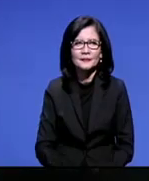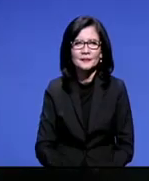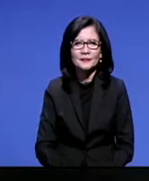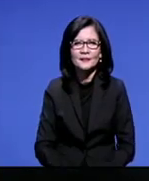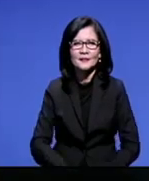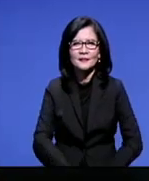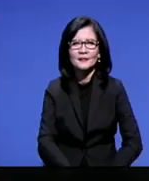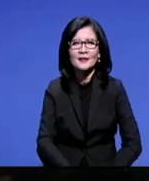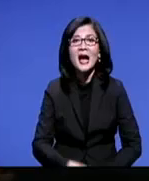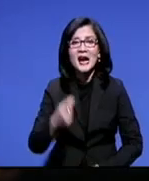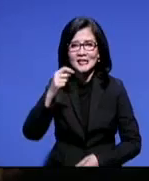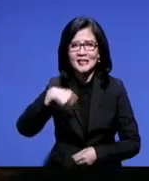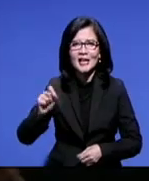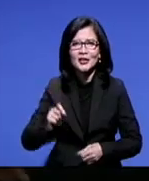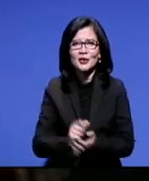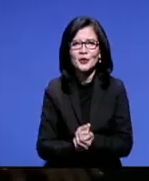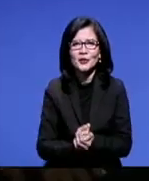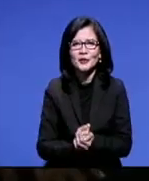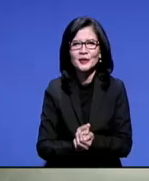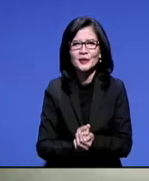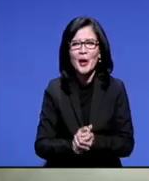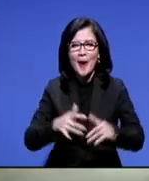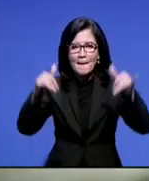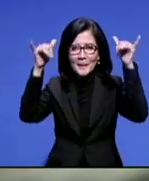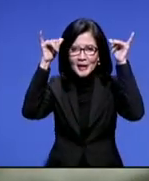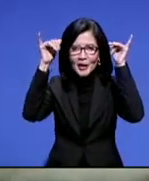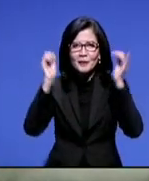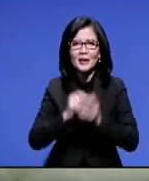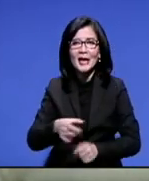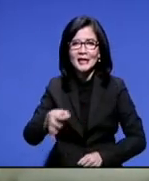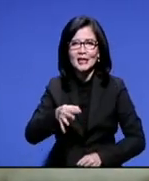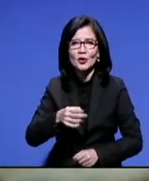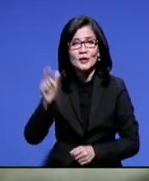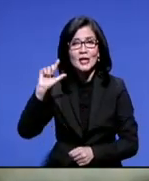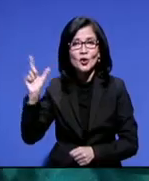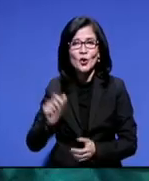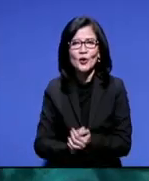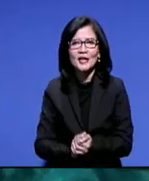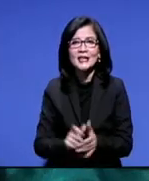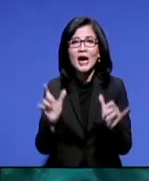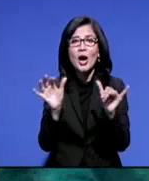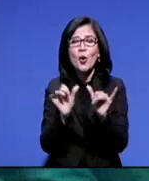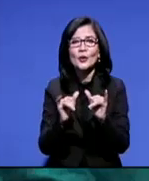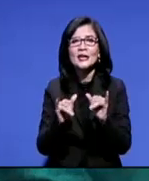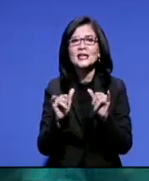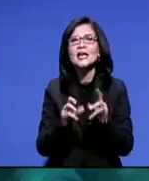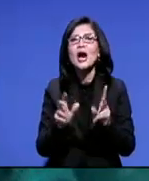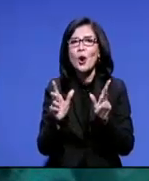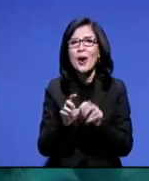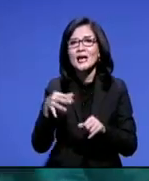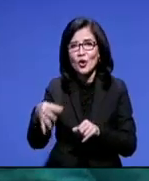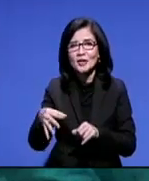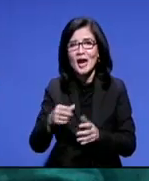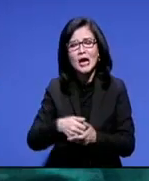Kantor DPC PDI Perjuangan Kota Solo riuh saat Wali Kota Solo, FX Hadi Rudiatmo, dan sejumlah anggota tim sukses dicukur